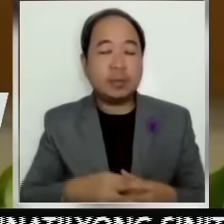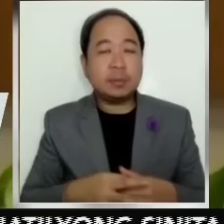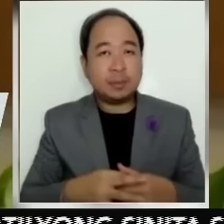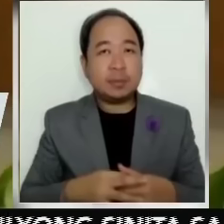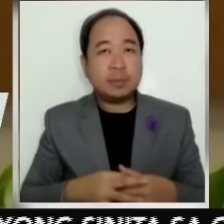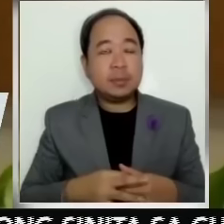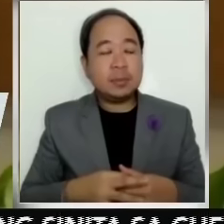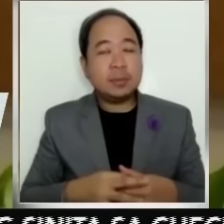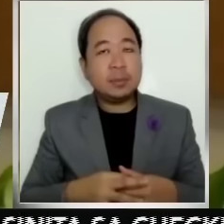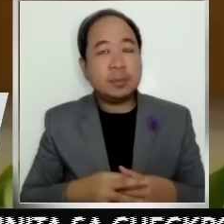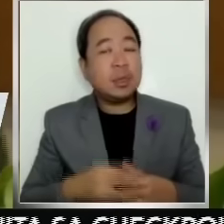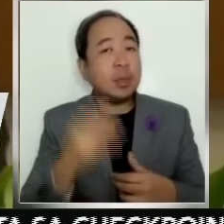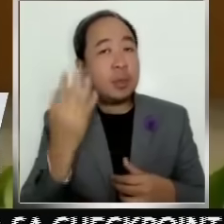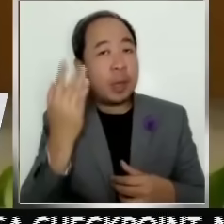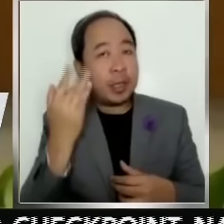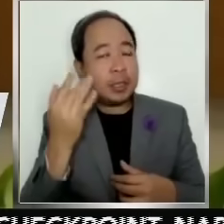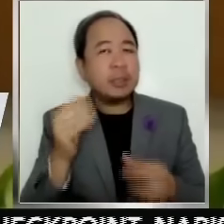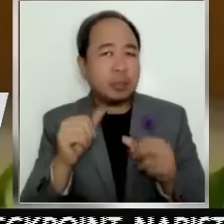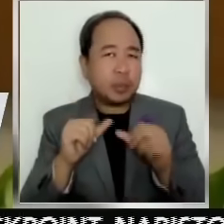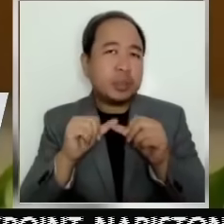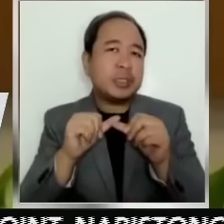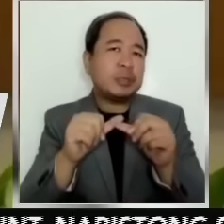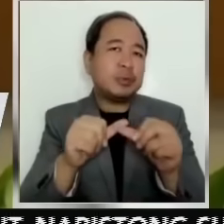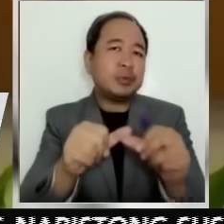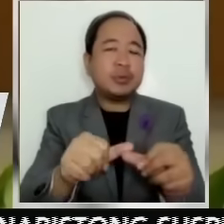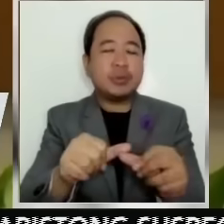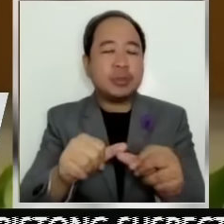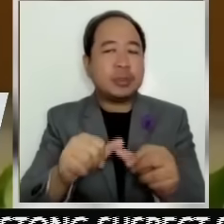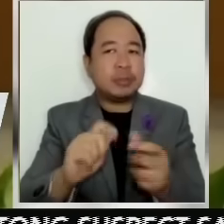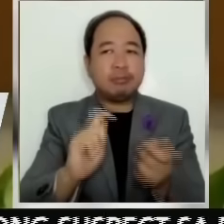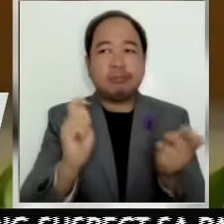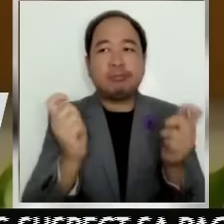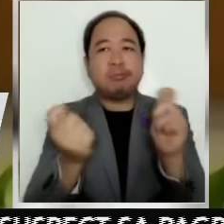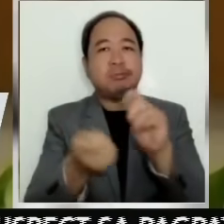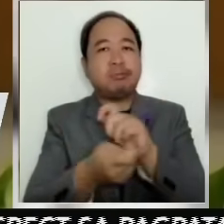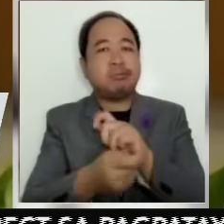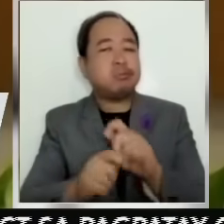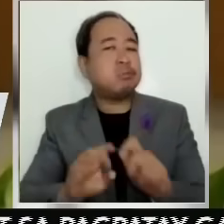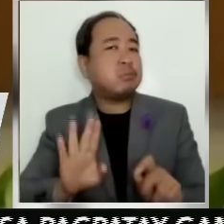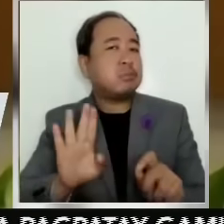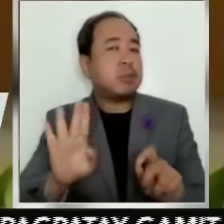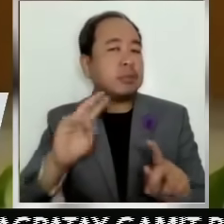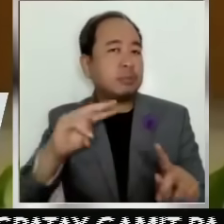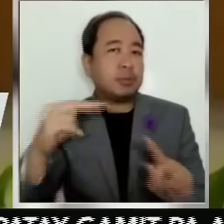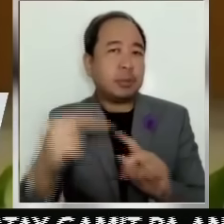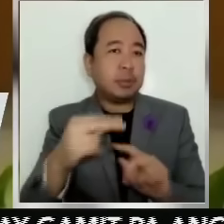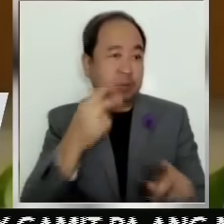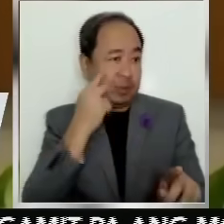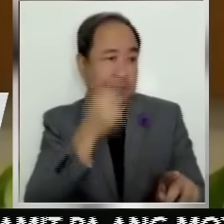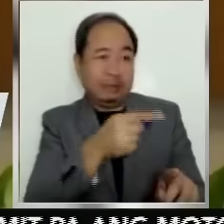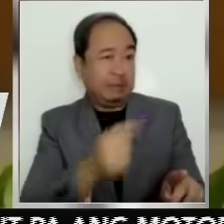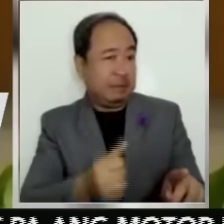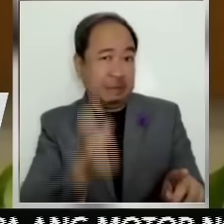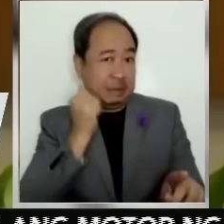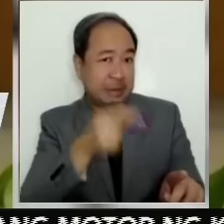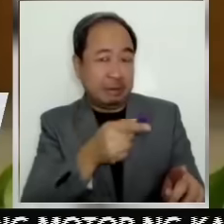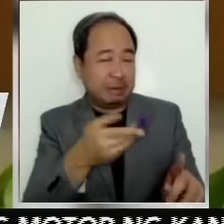it's just a continuing evolution of that thinking. Na basta ayaw namin dyan, tanggalin natin, impeach